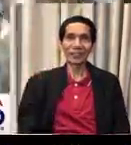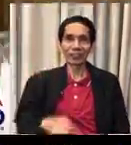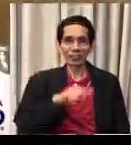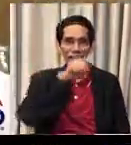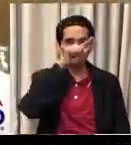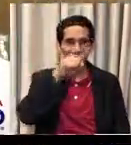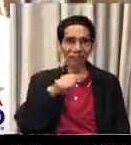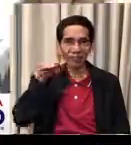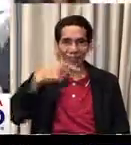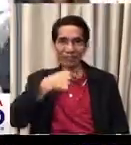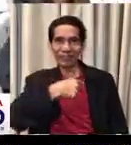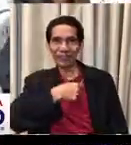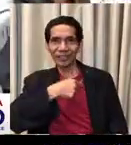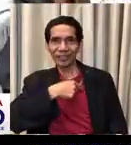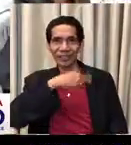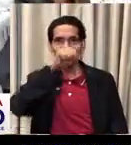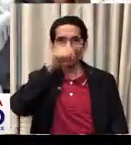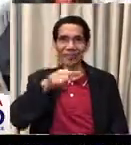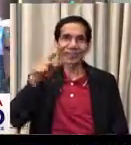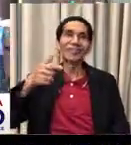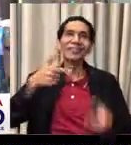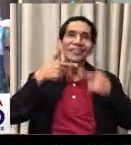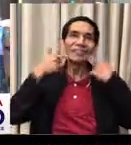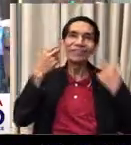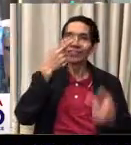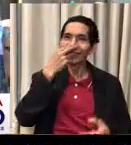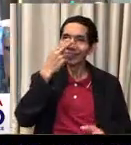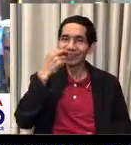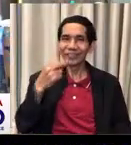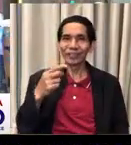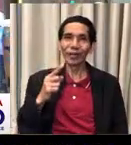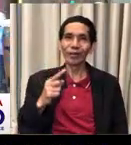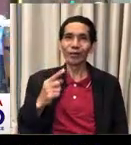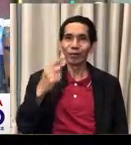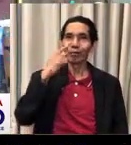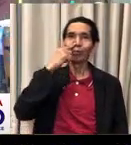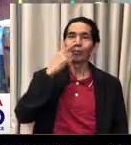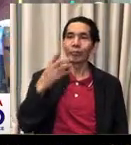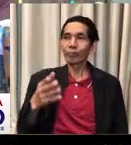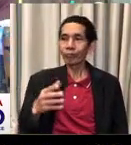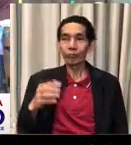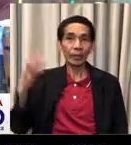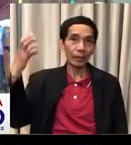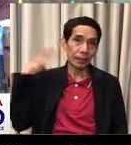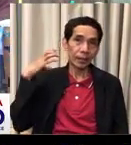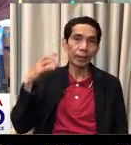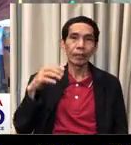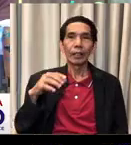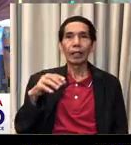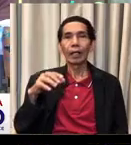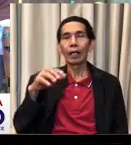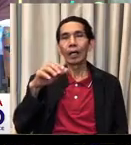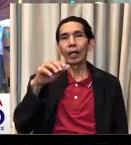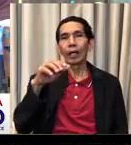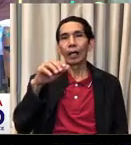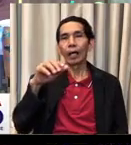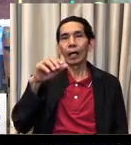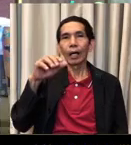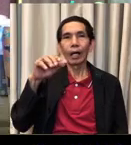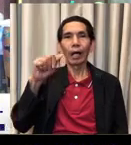Ay talaga. Nasasaya ko lang kayo, baka nabuboard na kayo. Si Chairman Edwin Amo Chan.